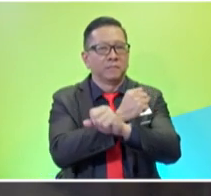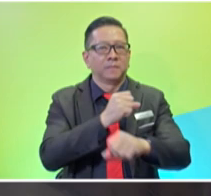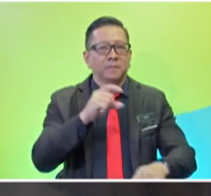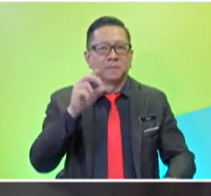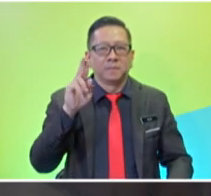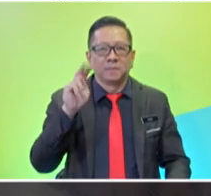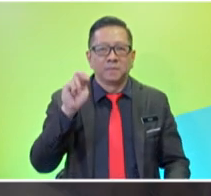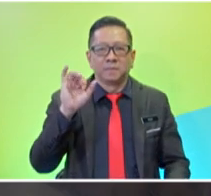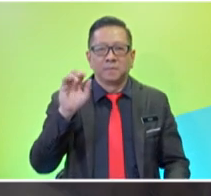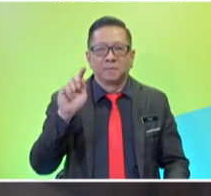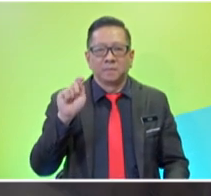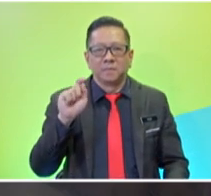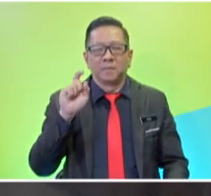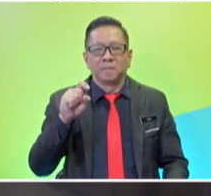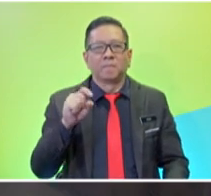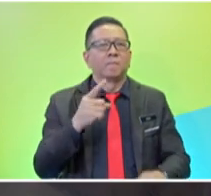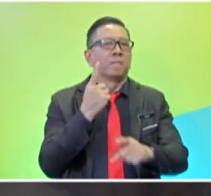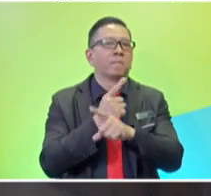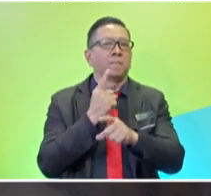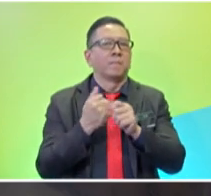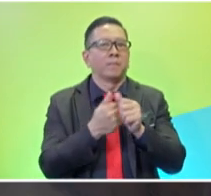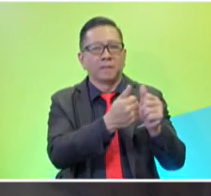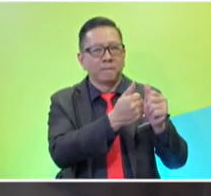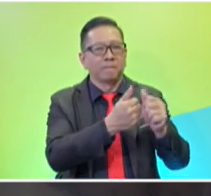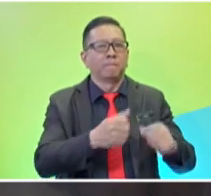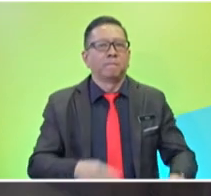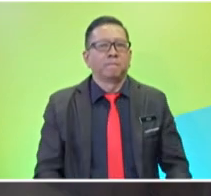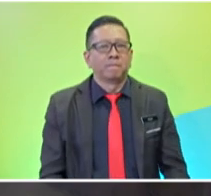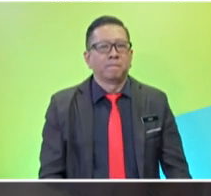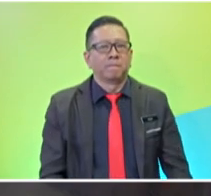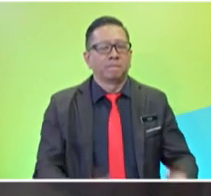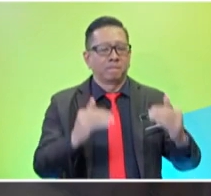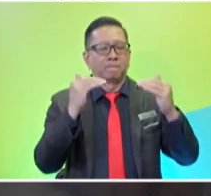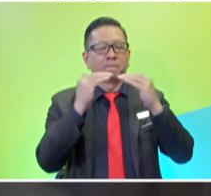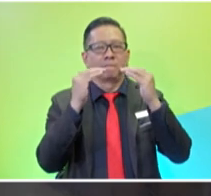di sebelah kanan dan di sebelah kiri kayaknya sama tepat sekali